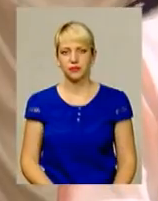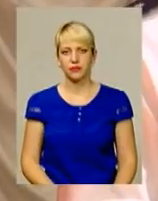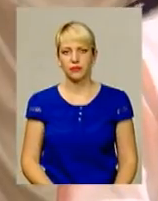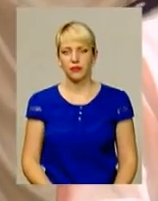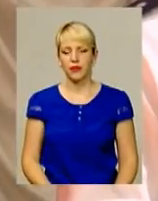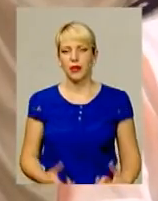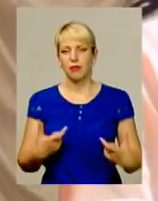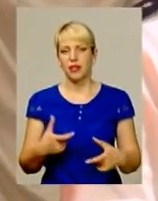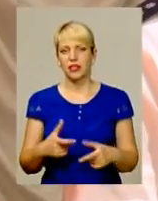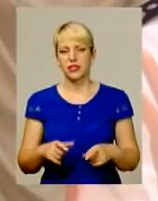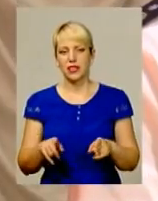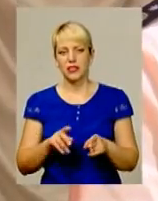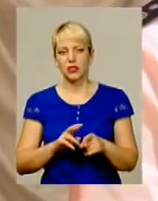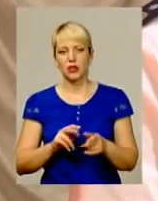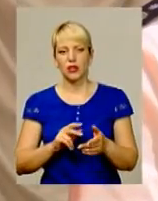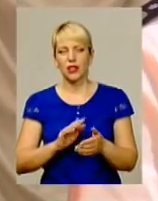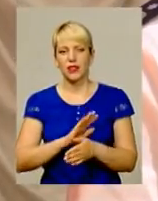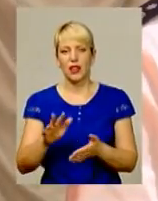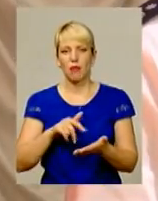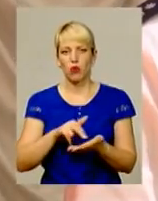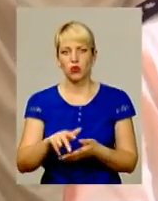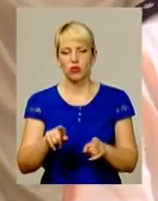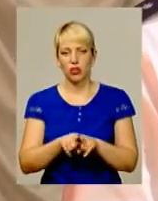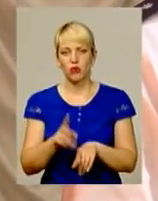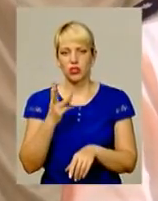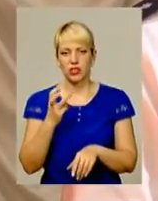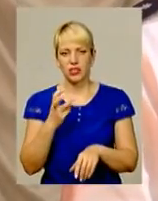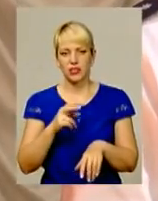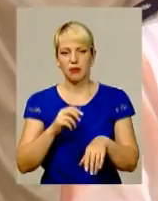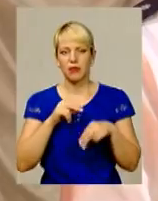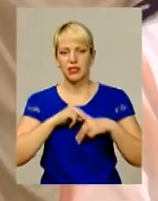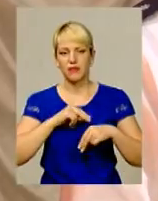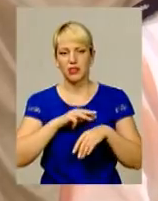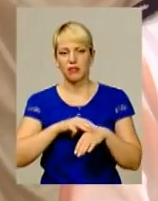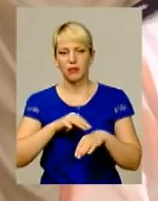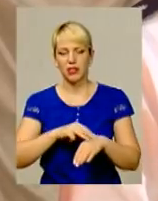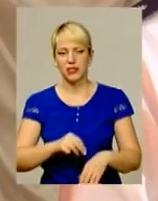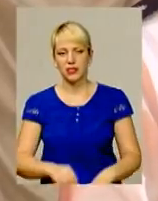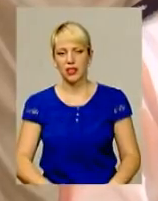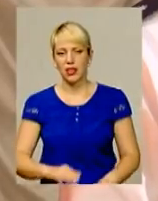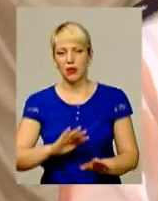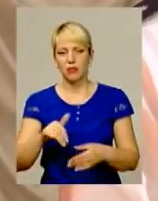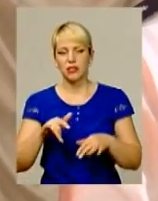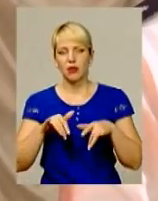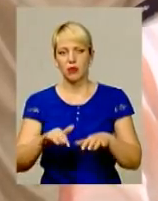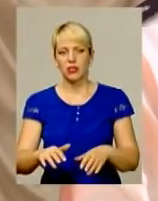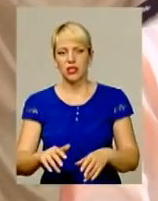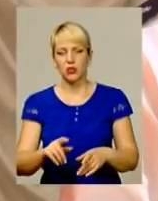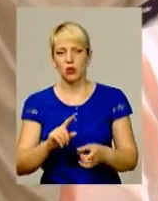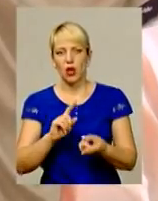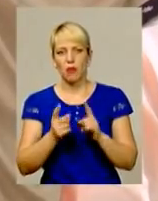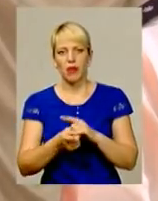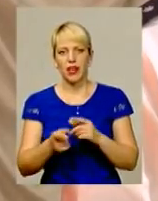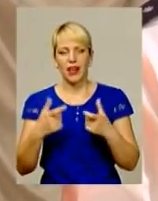Переатестацію не пройшло також 300 чоловік, працівників міліції. Після процесу переатестації ми